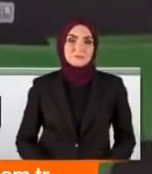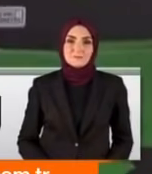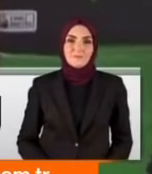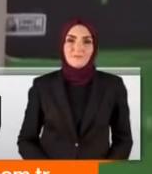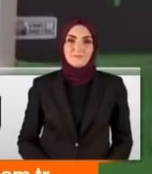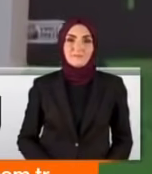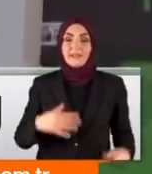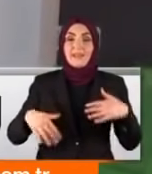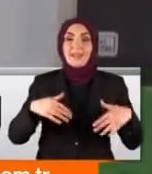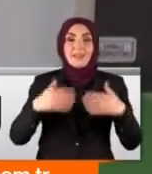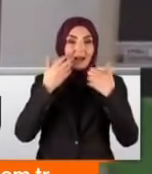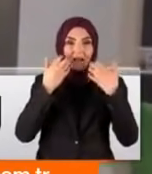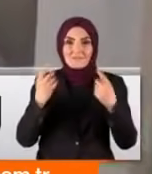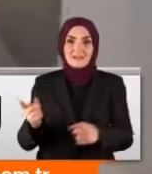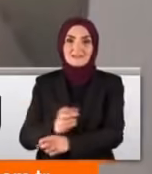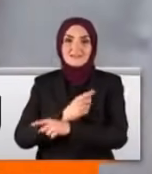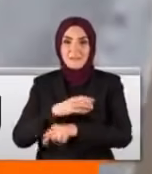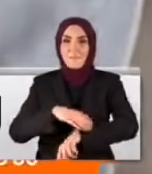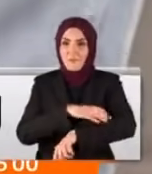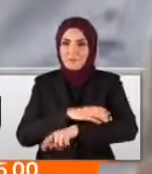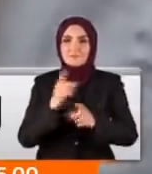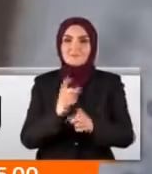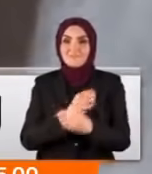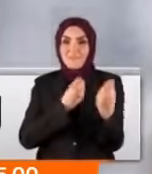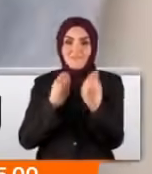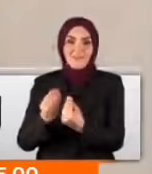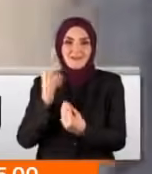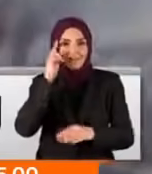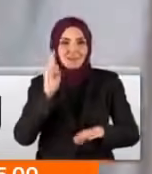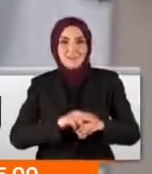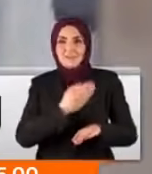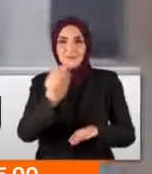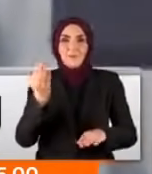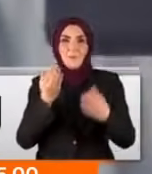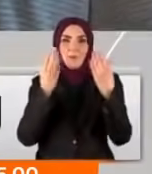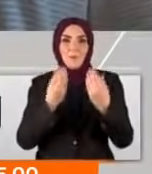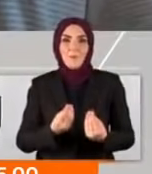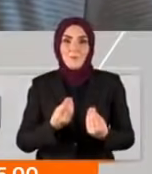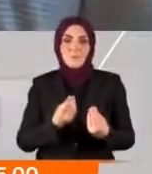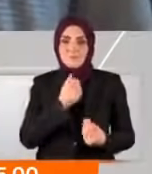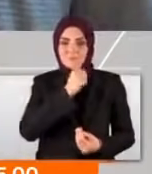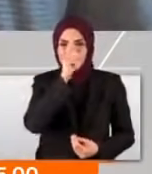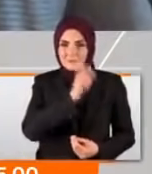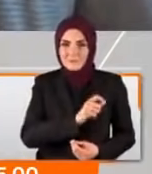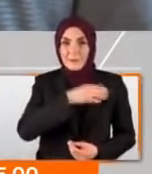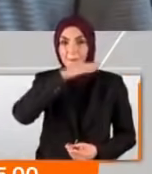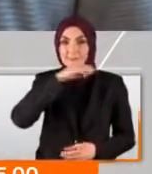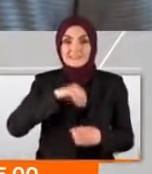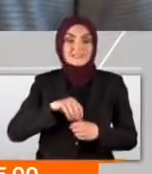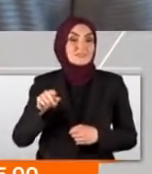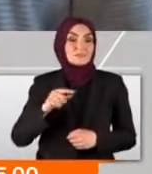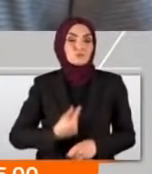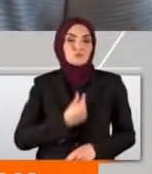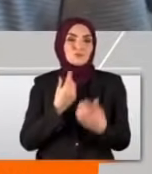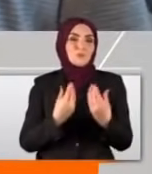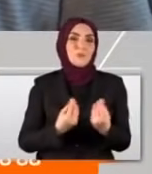Engelli hayvanlara yaptığı protezlerle tanınan hayat tamircisi lakaplı Hasan Kızıl Mısır'a da umut oldu. Kedide bir aparat takmak,